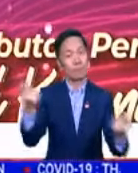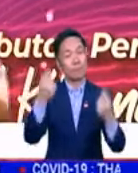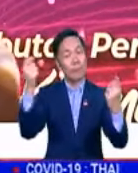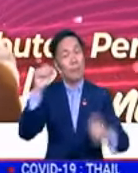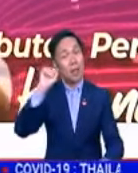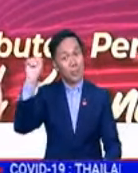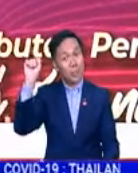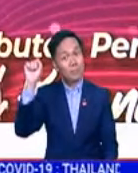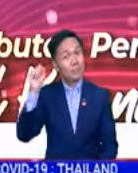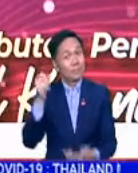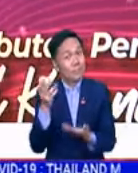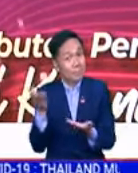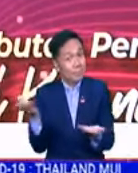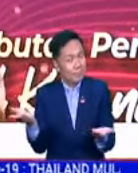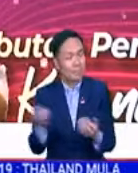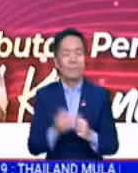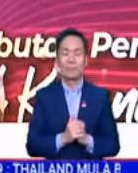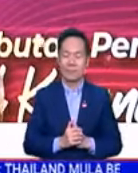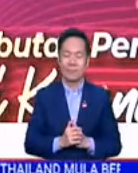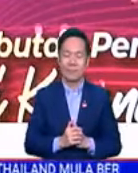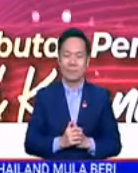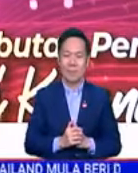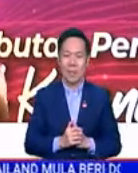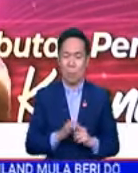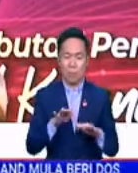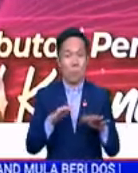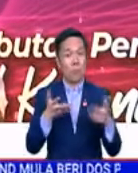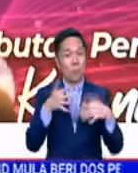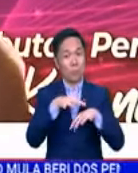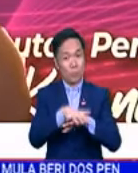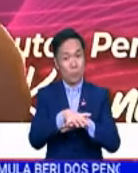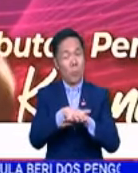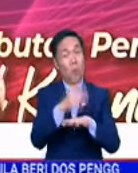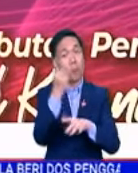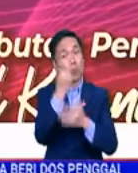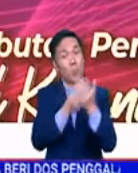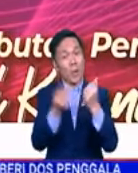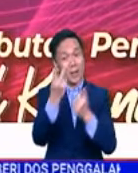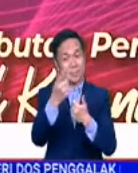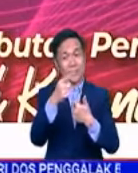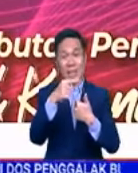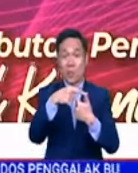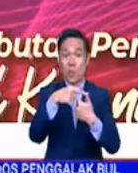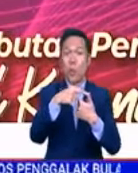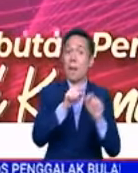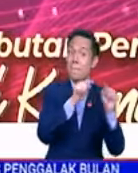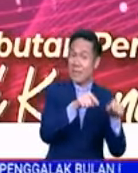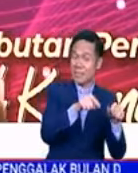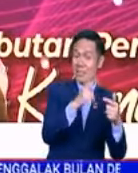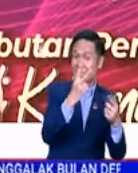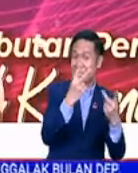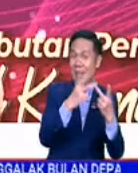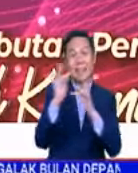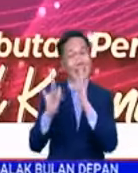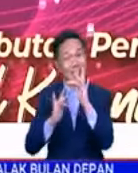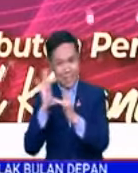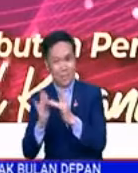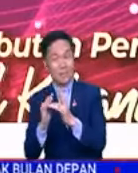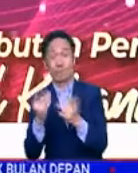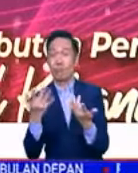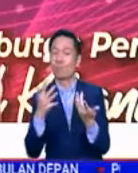Kebangsaan diadakan dalam bentuk hybrid. Untuk hybrid itu menggabungkan fizikal dan digital. Untuk mengulas